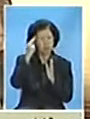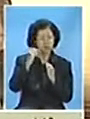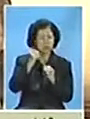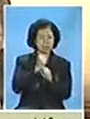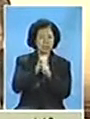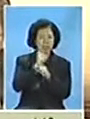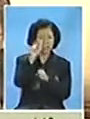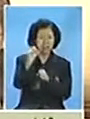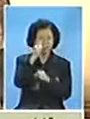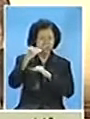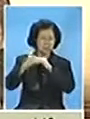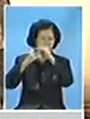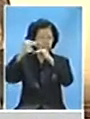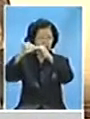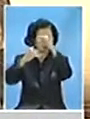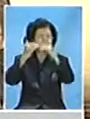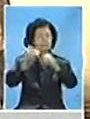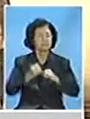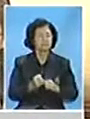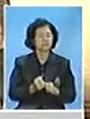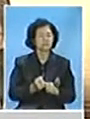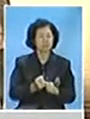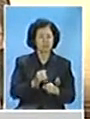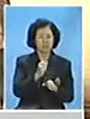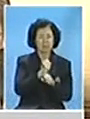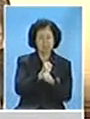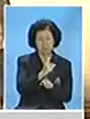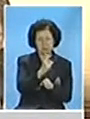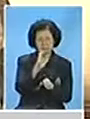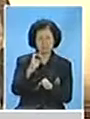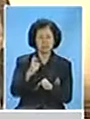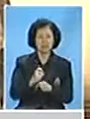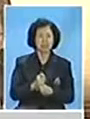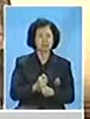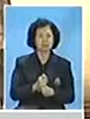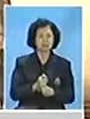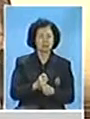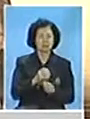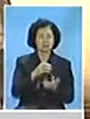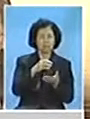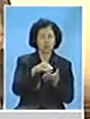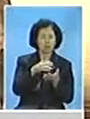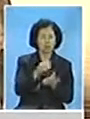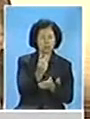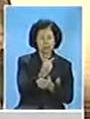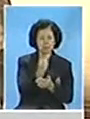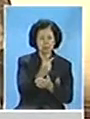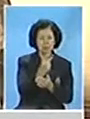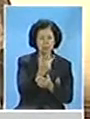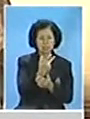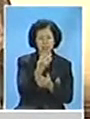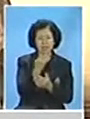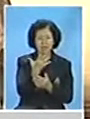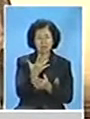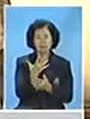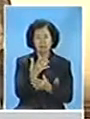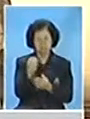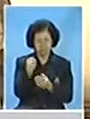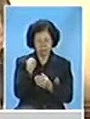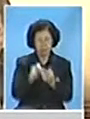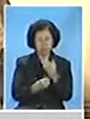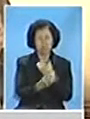ของสภาการแพทย์แผนไทยเนี่ยก็จะเสียหายไปเพราะงั้นเราเลยบอกว่าทั้ง2ทั้ง3ทั้ง4ทั้ง5เนี่ยมีโอกา